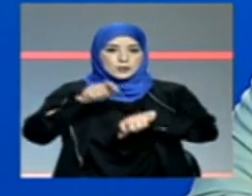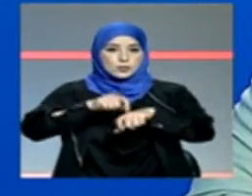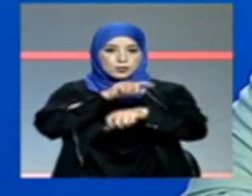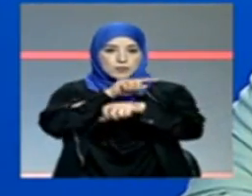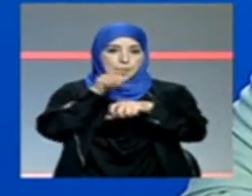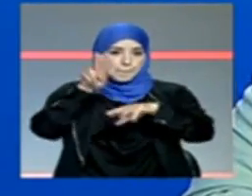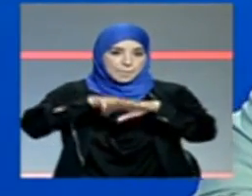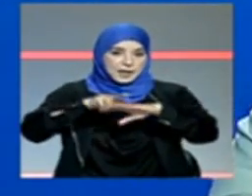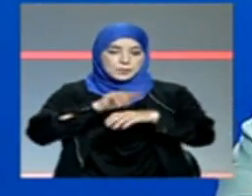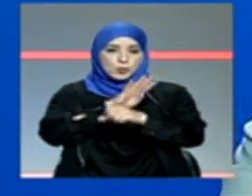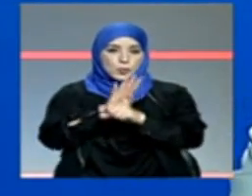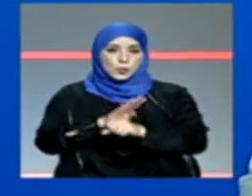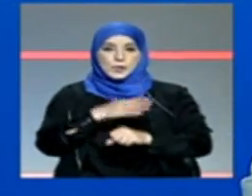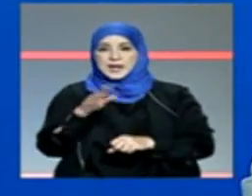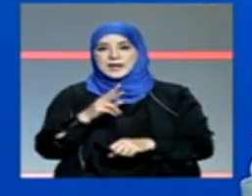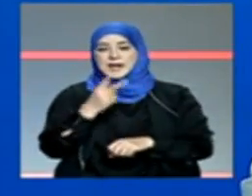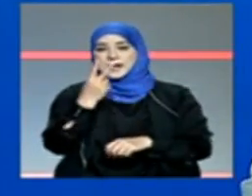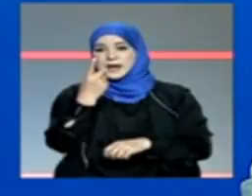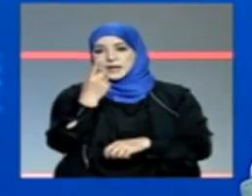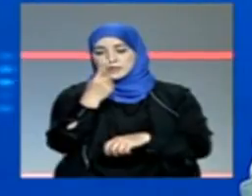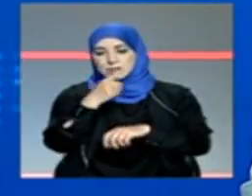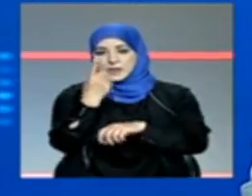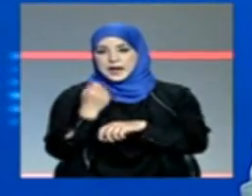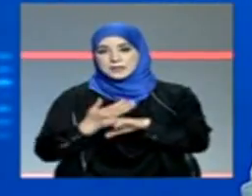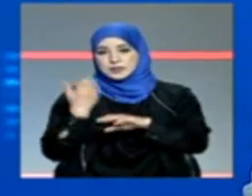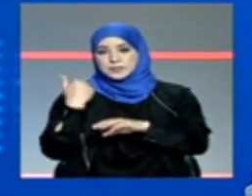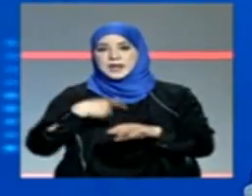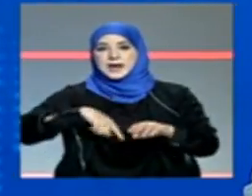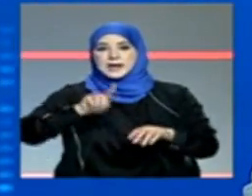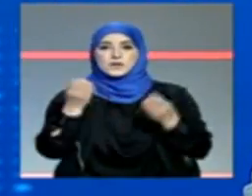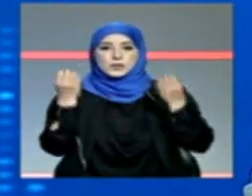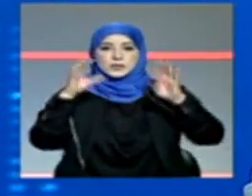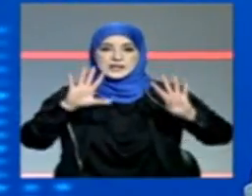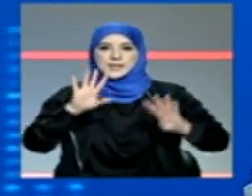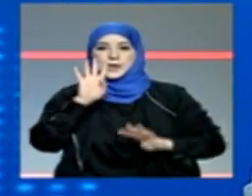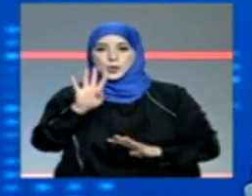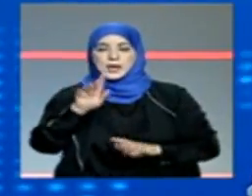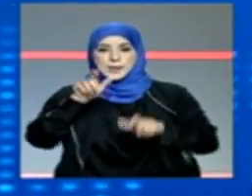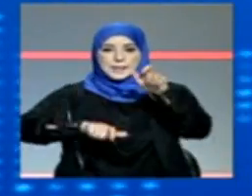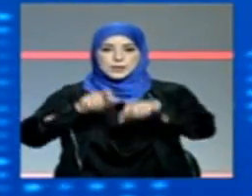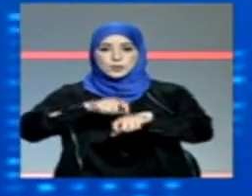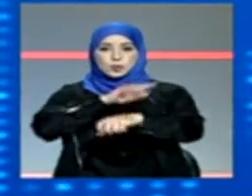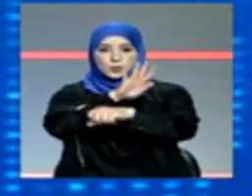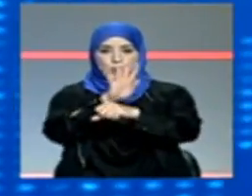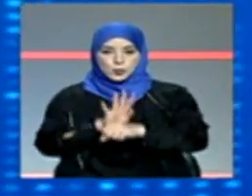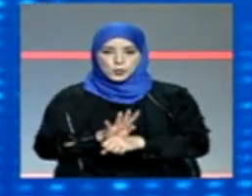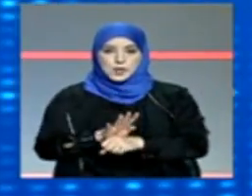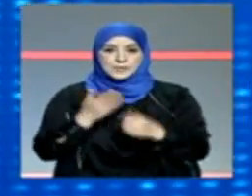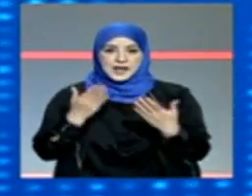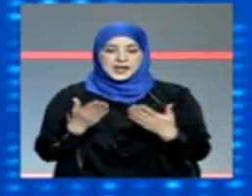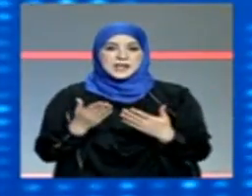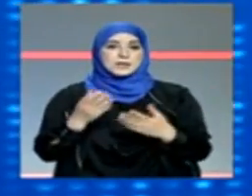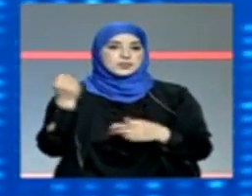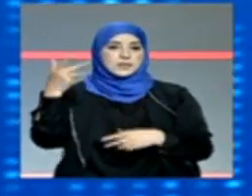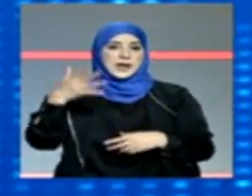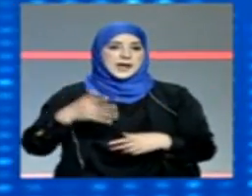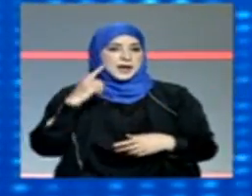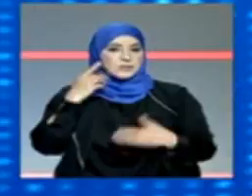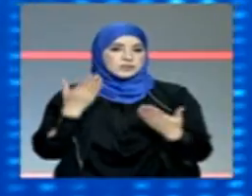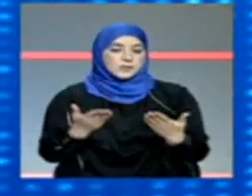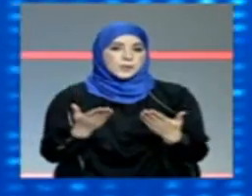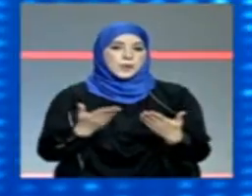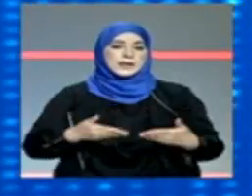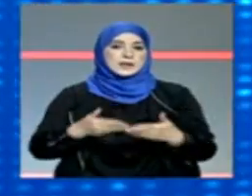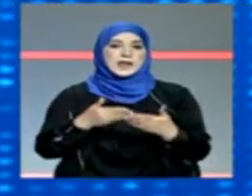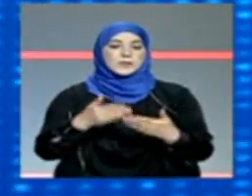كورونا خلال 24 ساعة الماضية، و1904 حالات إصابة جديدة. تأتي هذه الأرقام في وقت تعرف